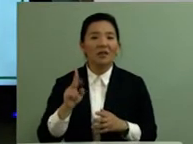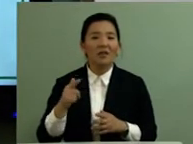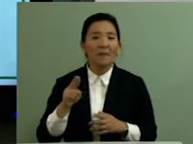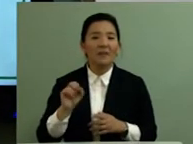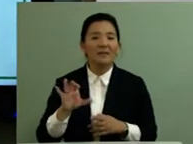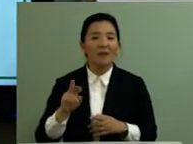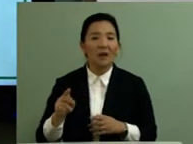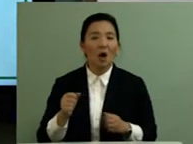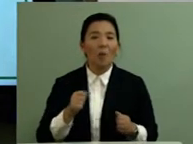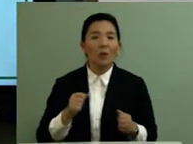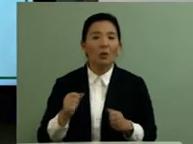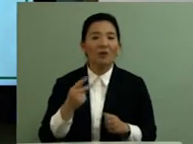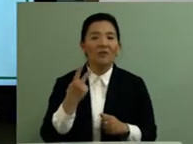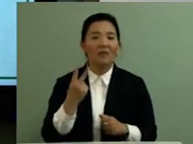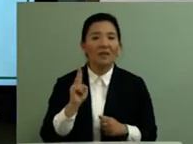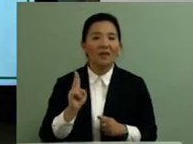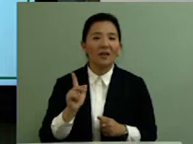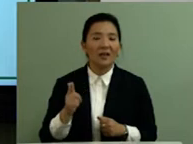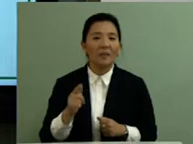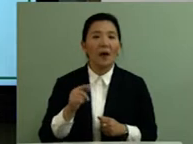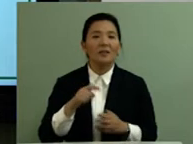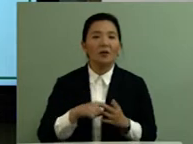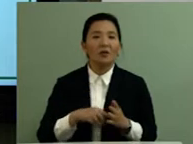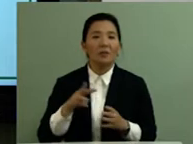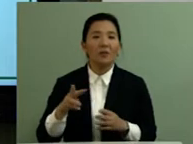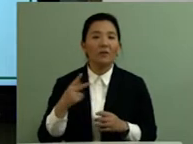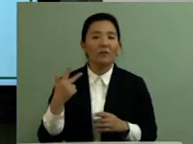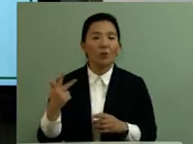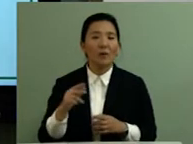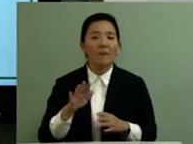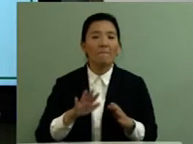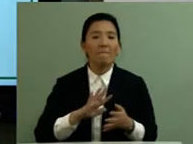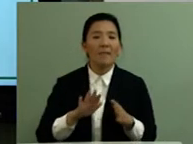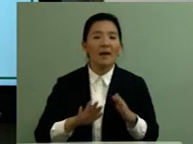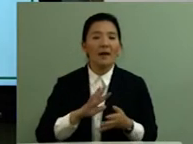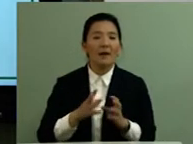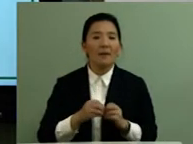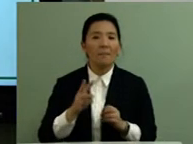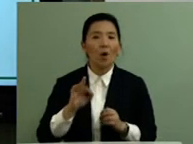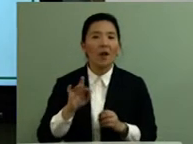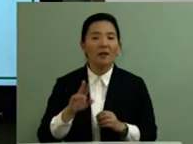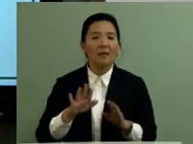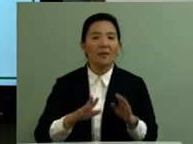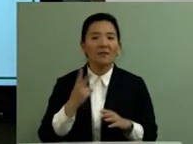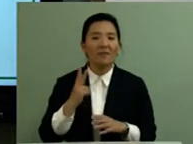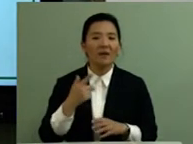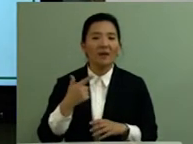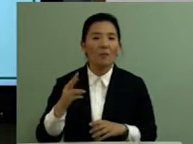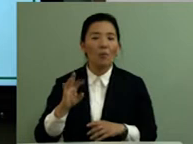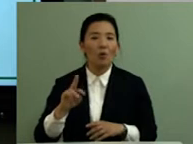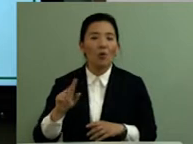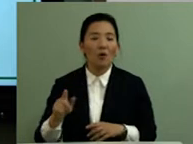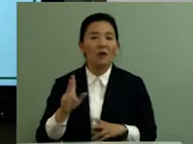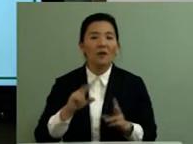килопаскаль. Плотность 2 килограмм делен на метр в кубе. Молярная масса 2 грамм на моль, который надо